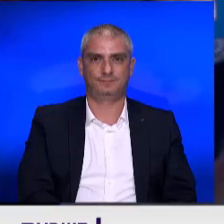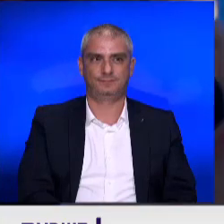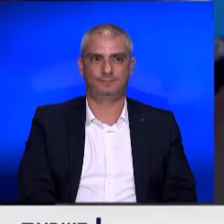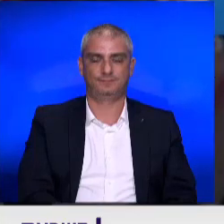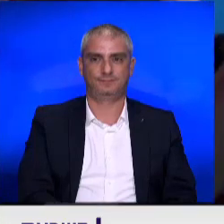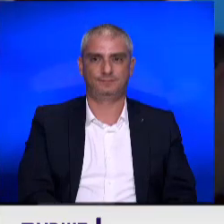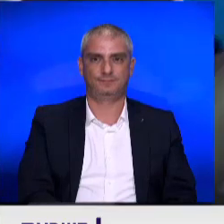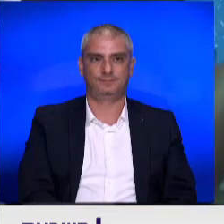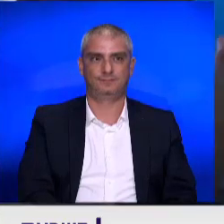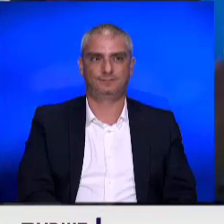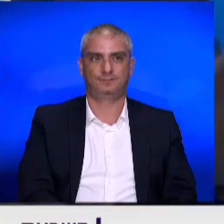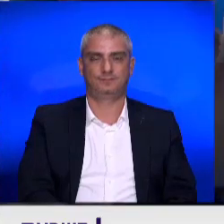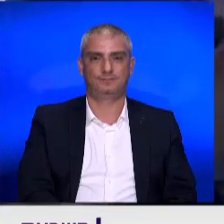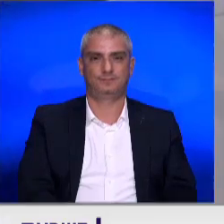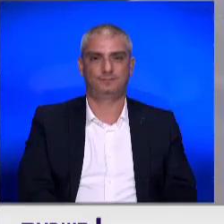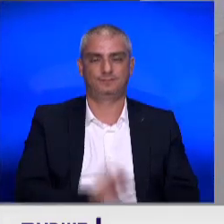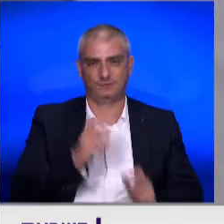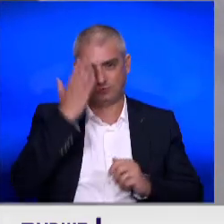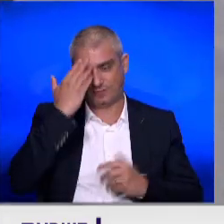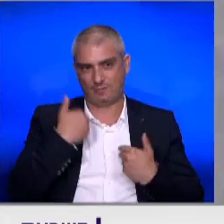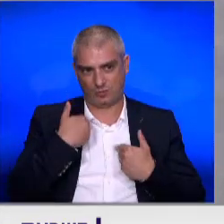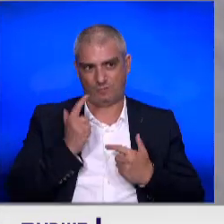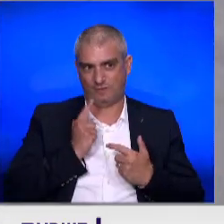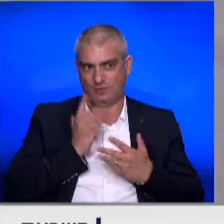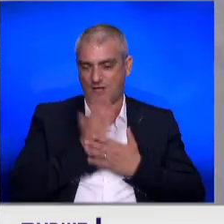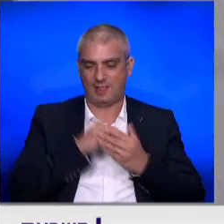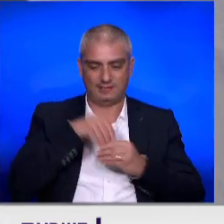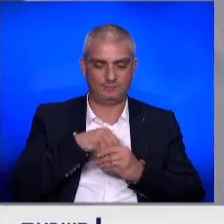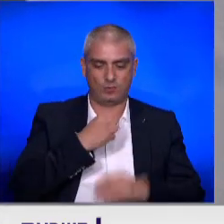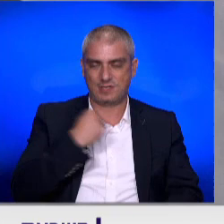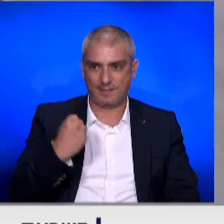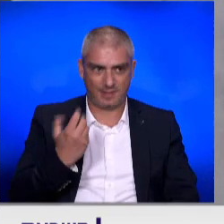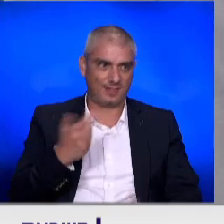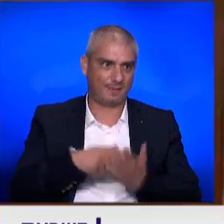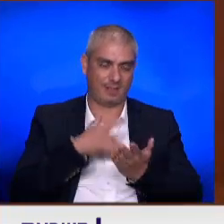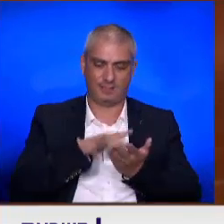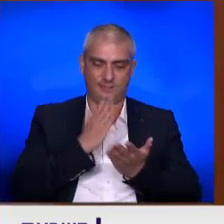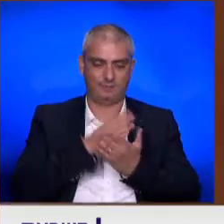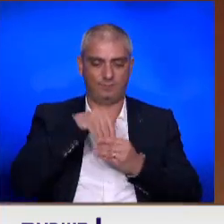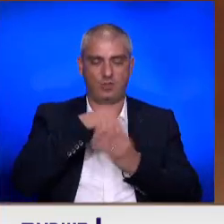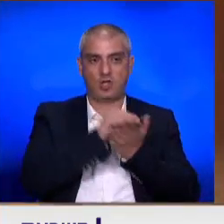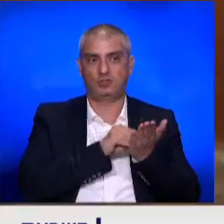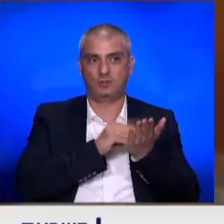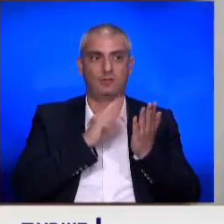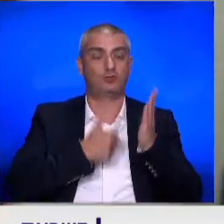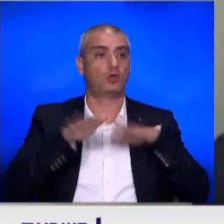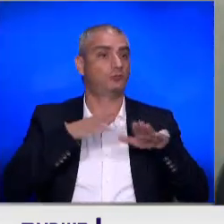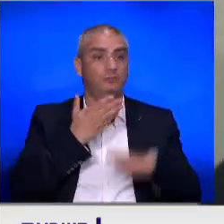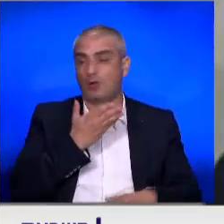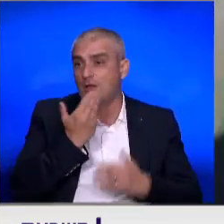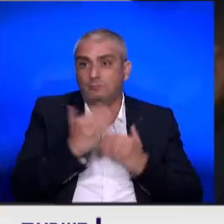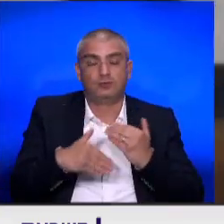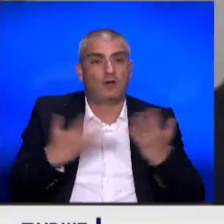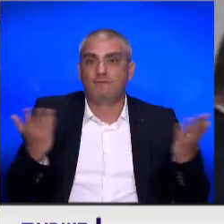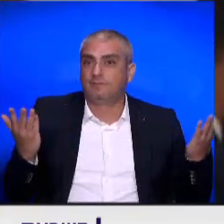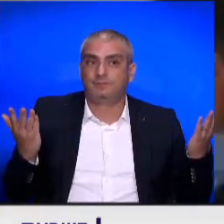אנשים מכירים אותי באופן אישי, כן. גם חלק גדול הצביעו לימינה, כי אני נמצא פה ברשימה. יש לנו גם ראש ממשלה, שבסופו של